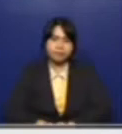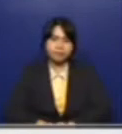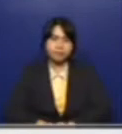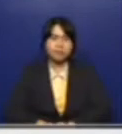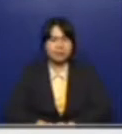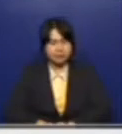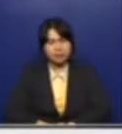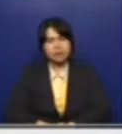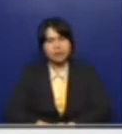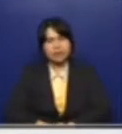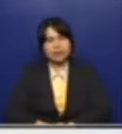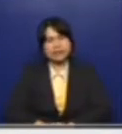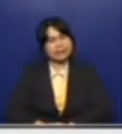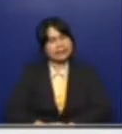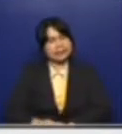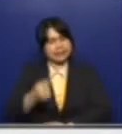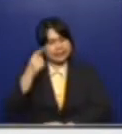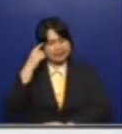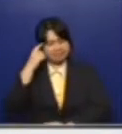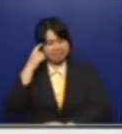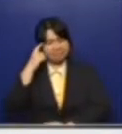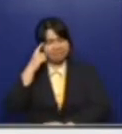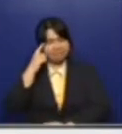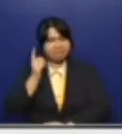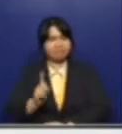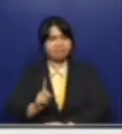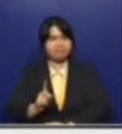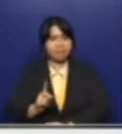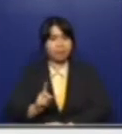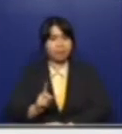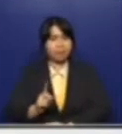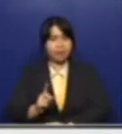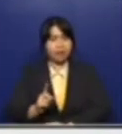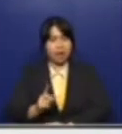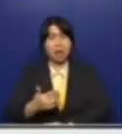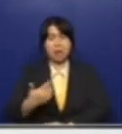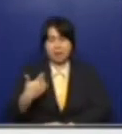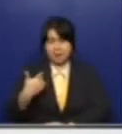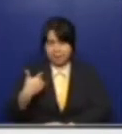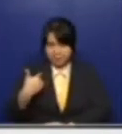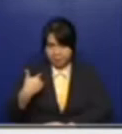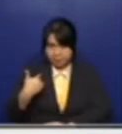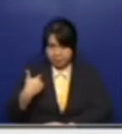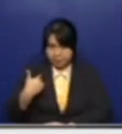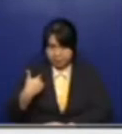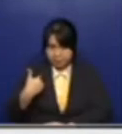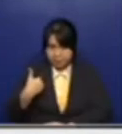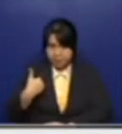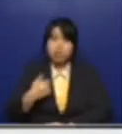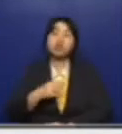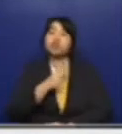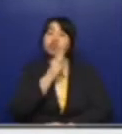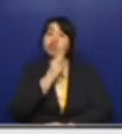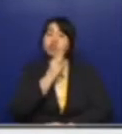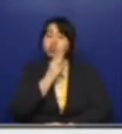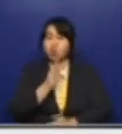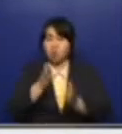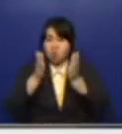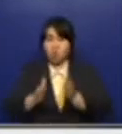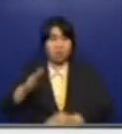มันไม่น่าจะเป็นไปได้ที่ว่าจะให้คนที่มาจากเผด็จ